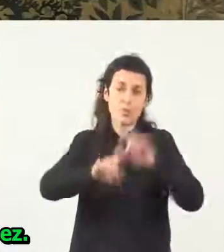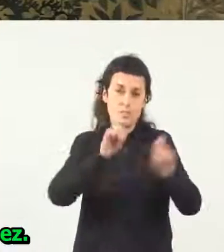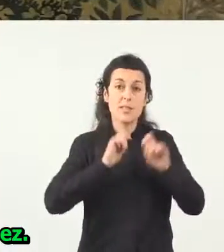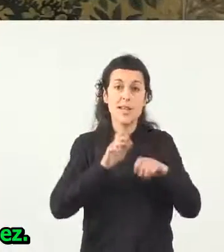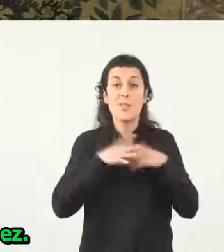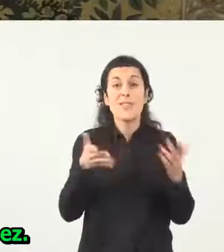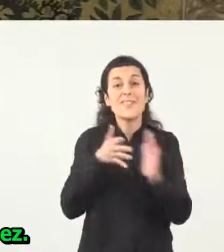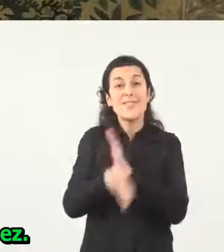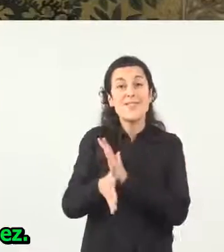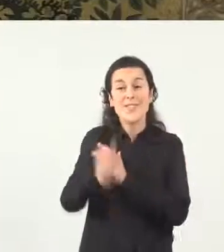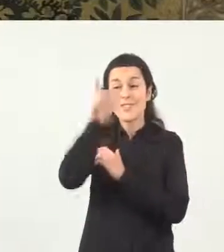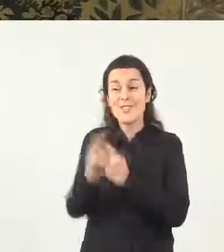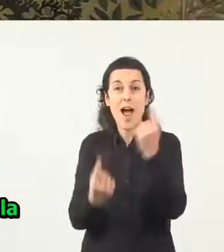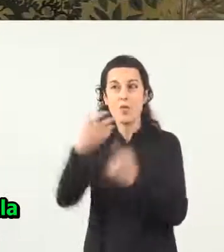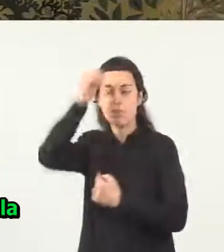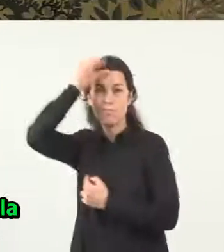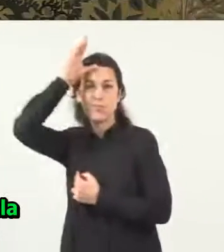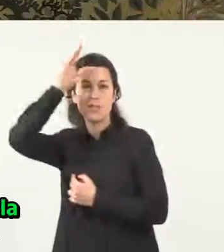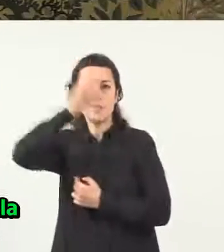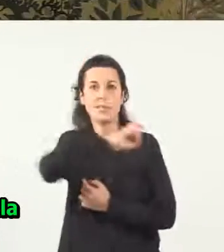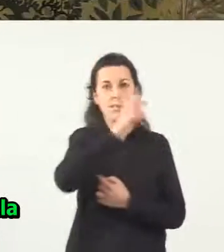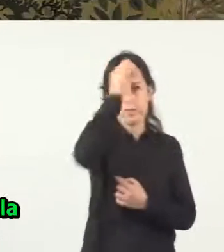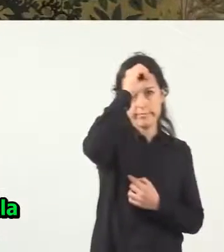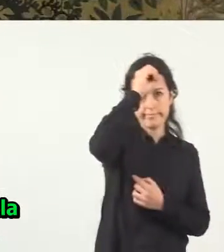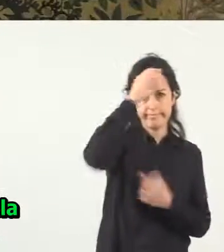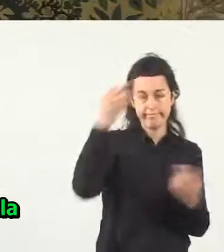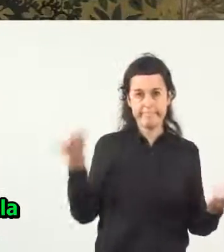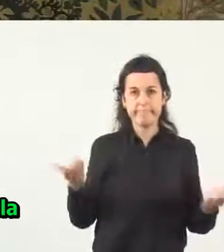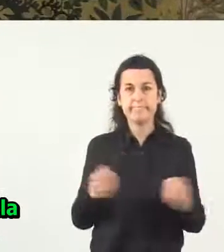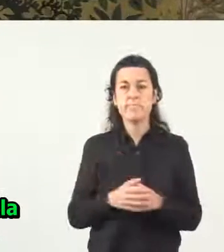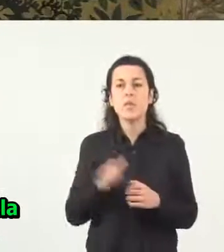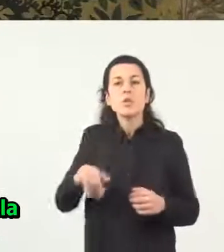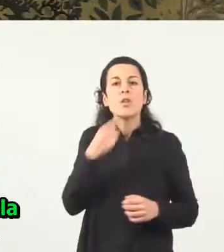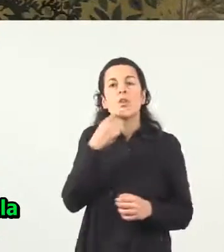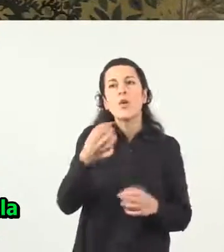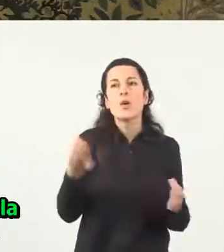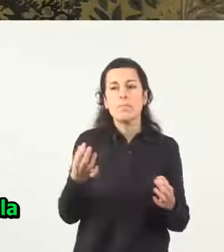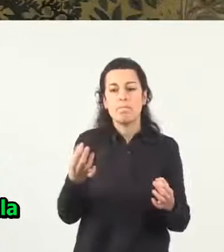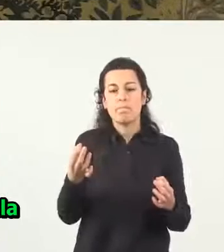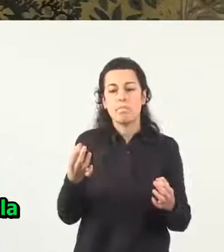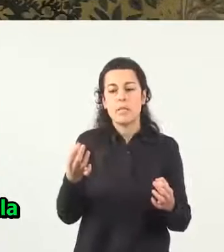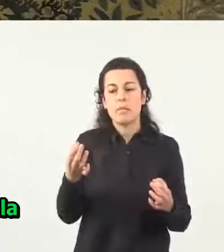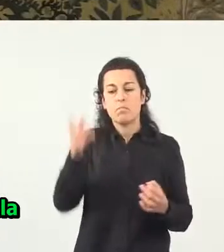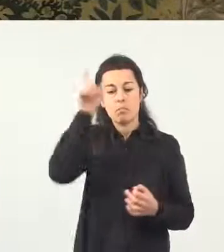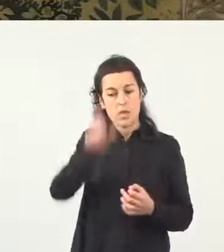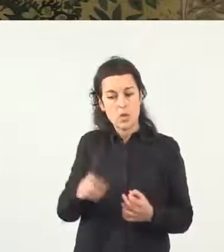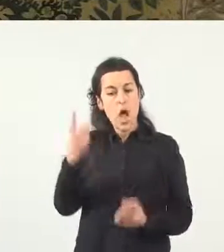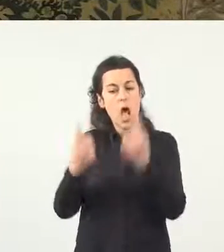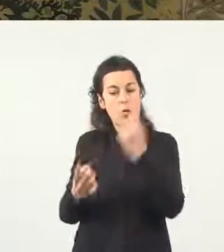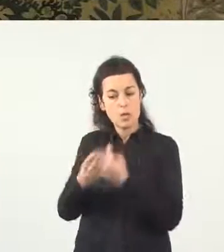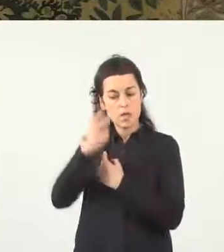batzuk dakite eta beste batzuk ez. Ezta? Claro, nik hemen esaten dodana da, bueno, interesgarria izan daitekela espezializatzea pertsona